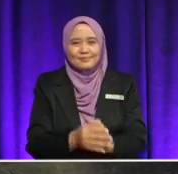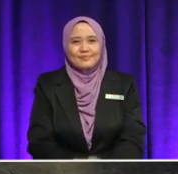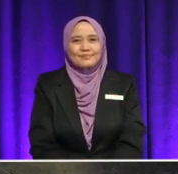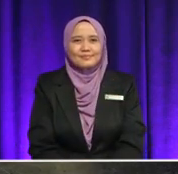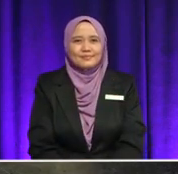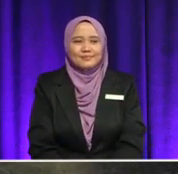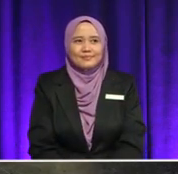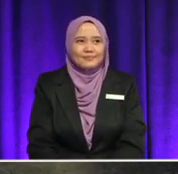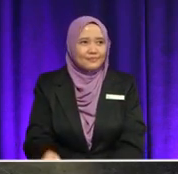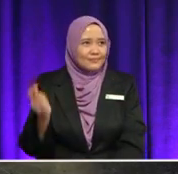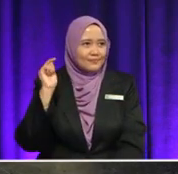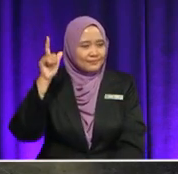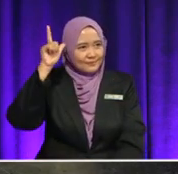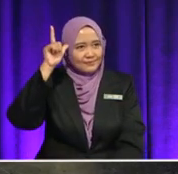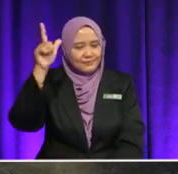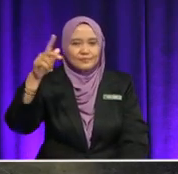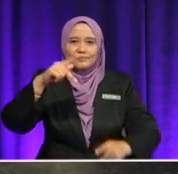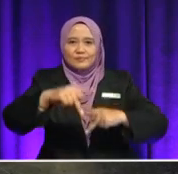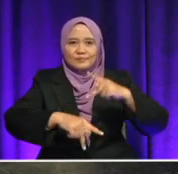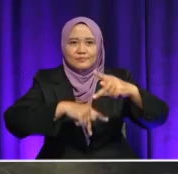kita lihat proses